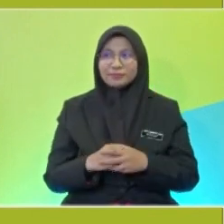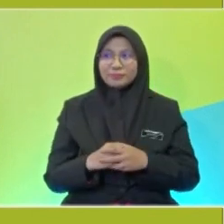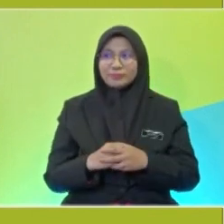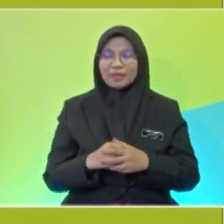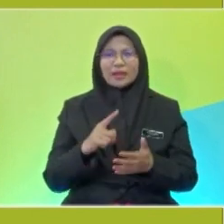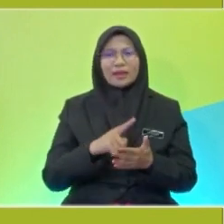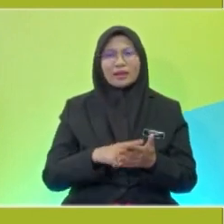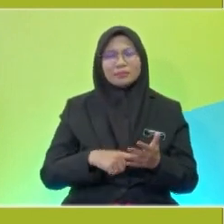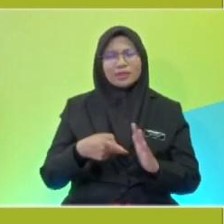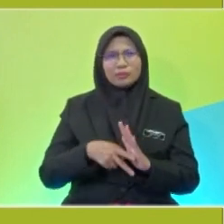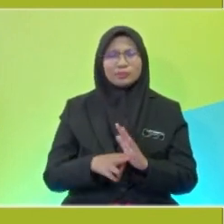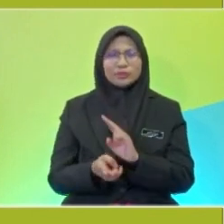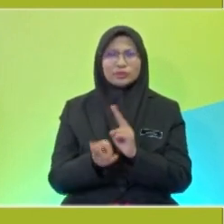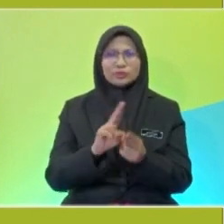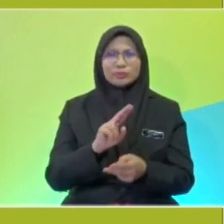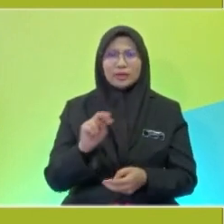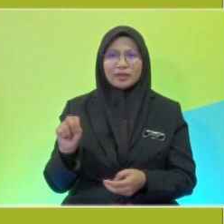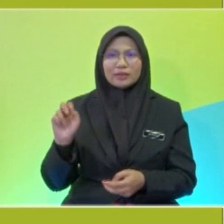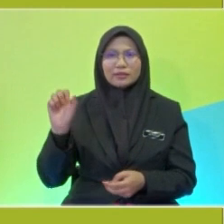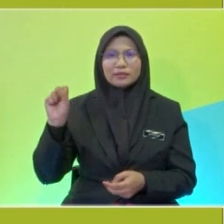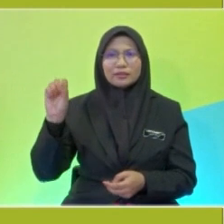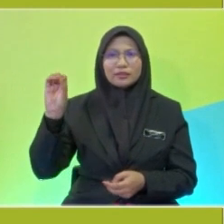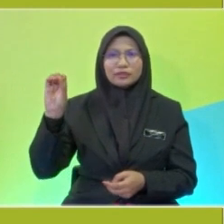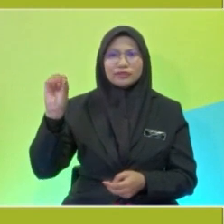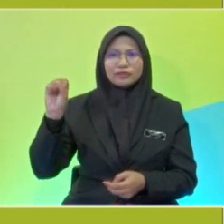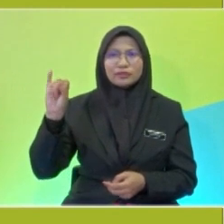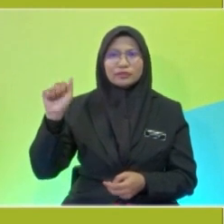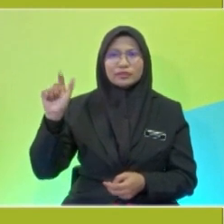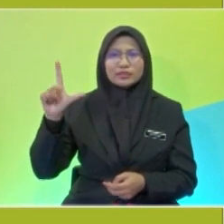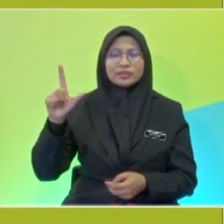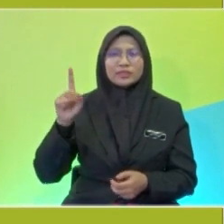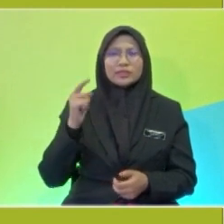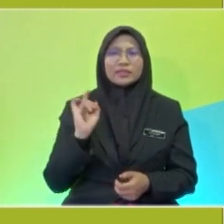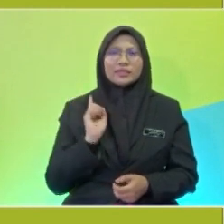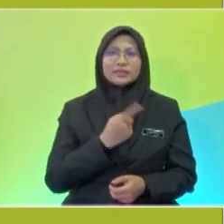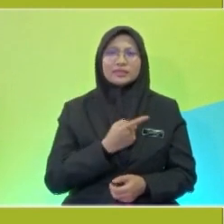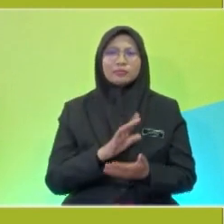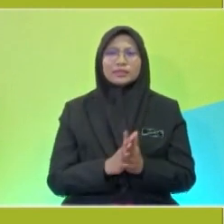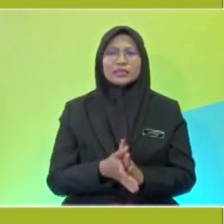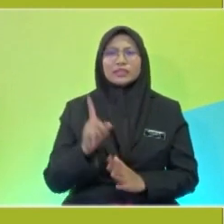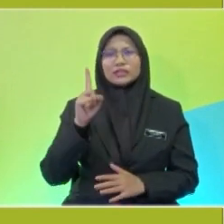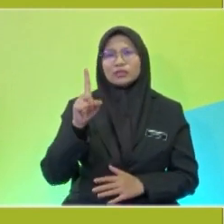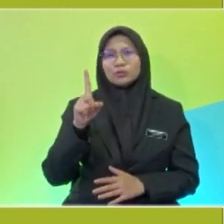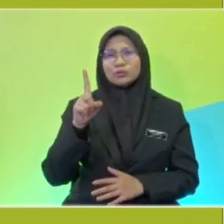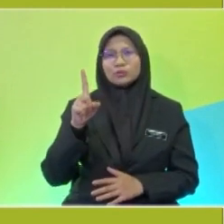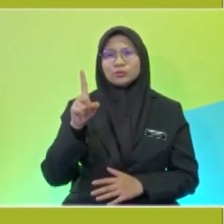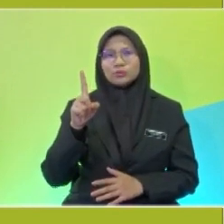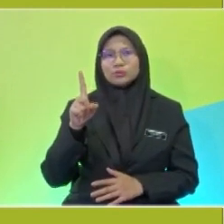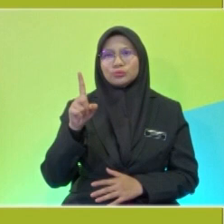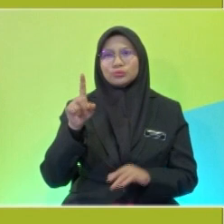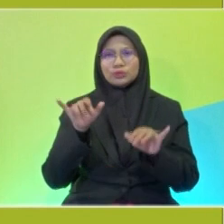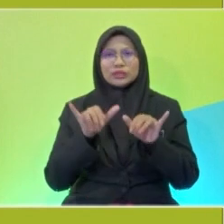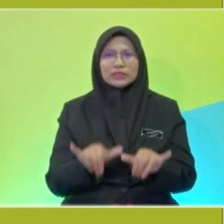sosial begitu kepada kita contohnya kita di teman aku kagak punya perubahan yang berlaku dalam ya yaitu